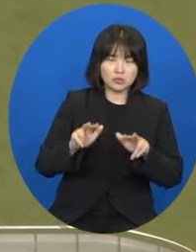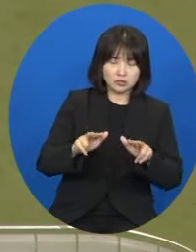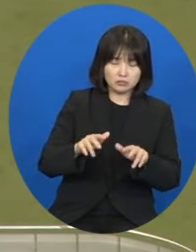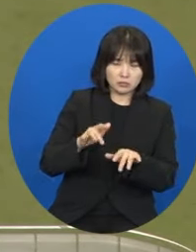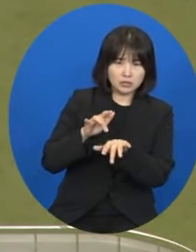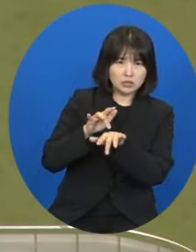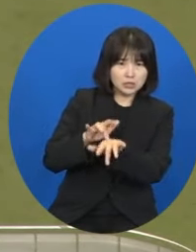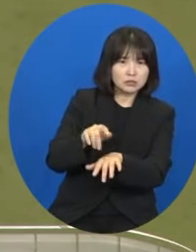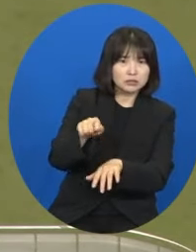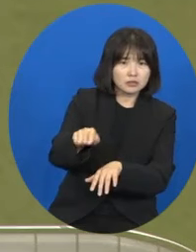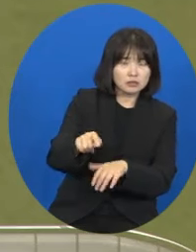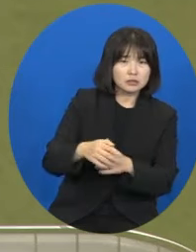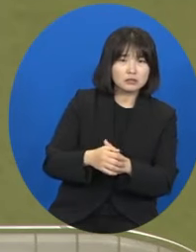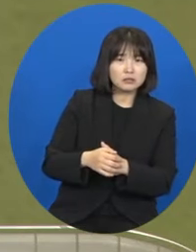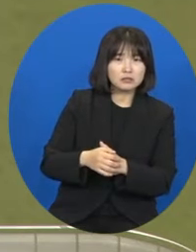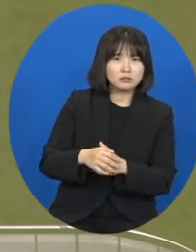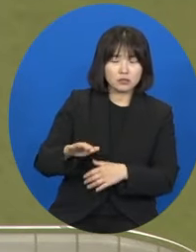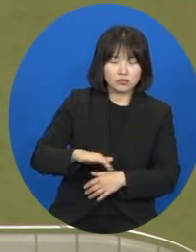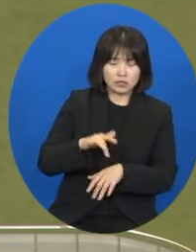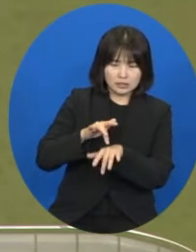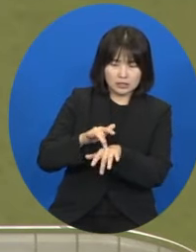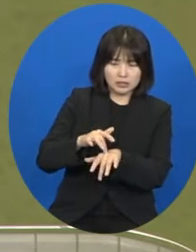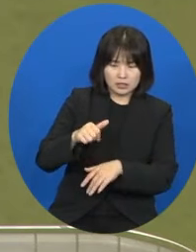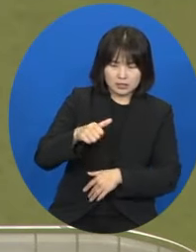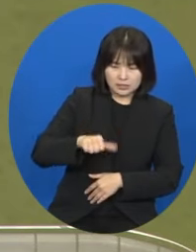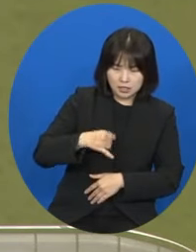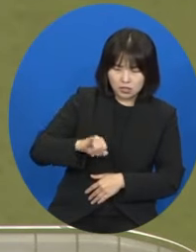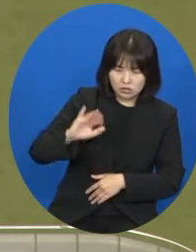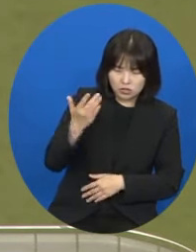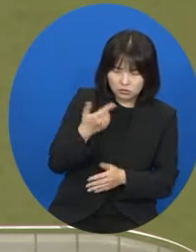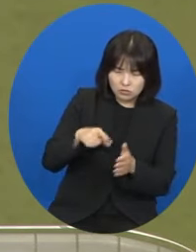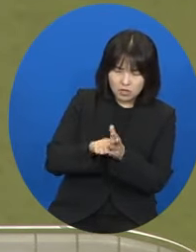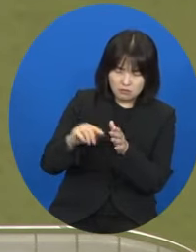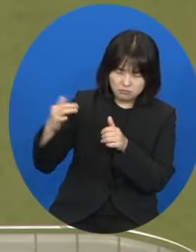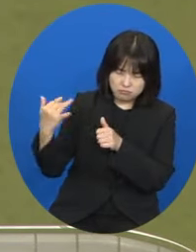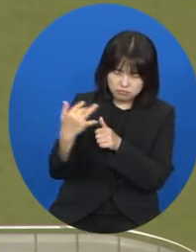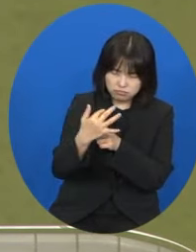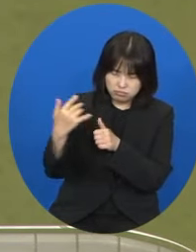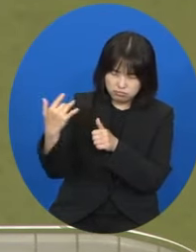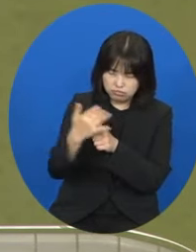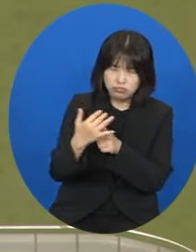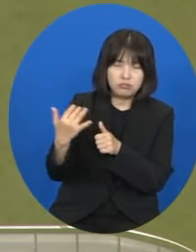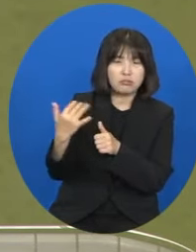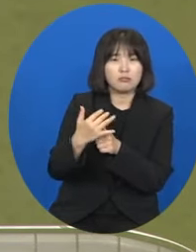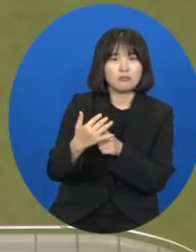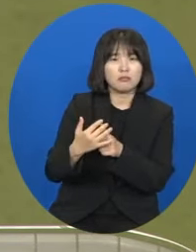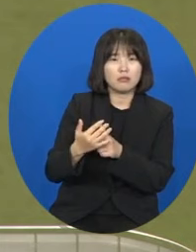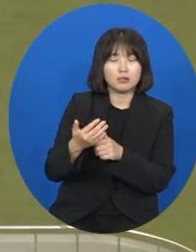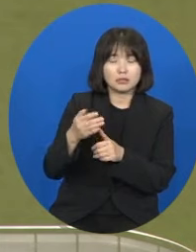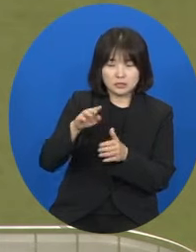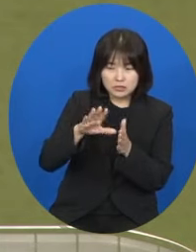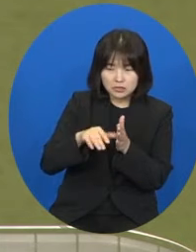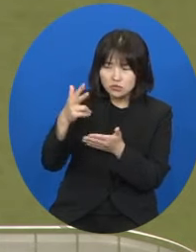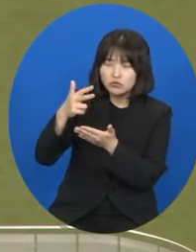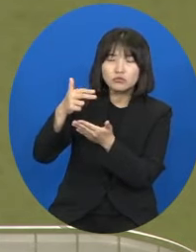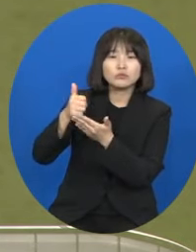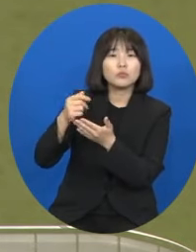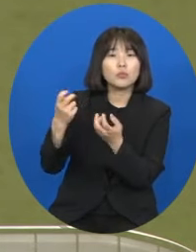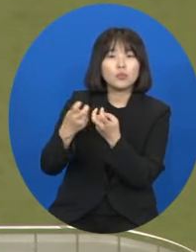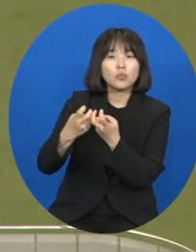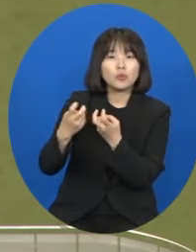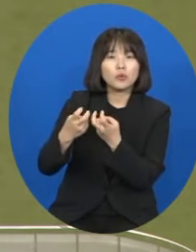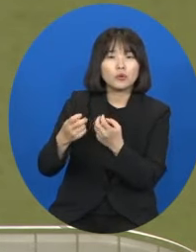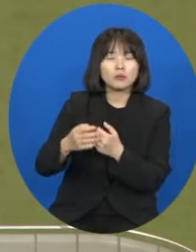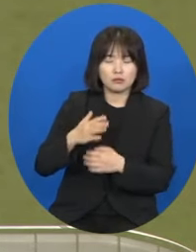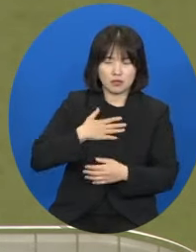우리가 사탄의 자식이 되게 하기 위해서 온갖 방식으로 유혹하고 다가옵니다. 그런데 주님은 어떻게 하십니까? 절대